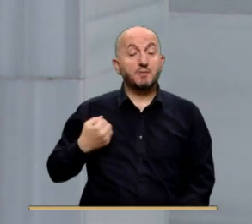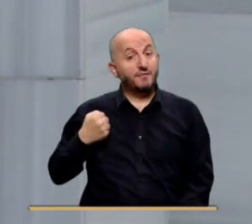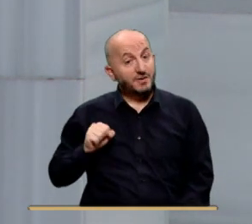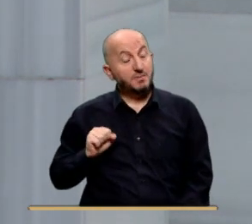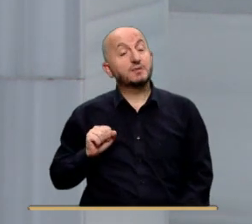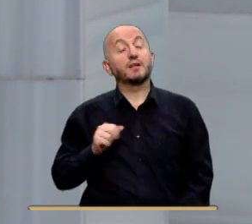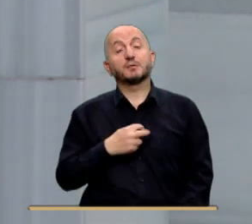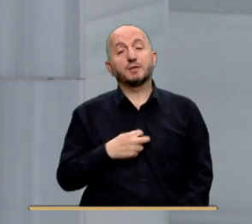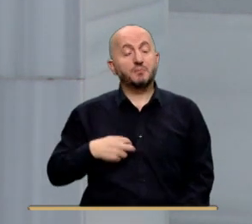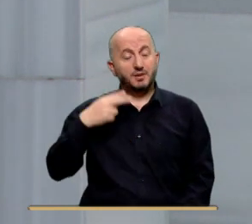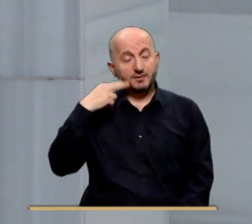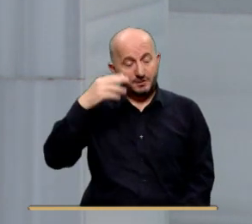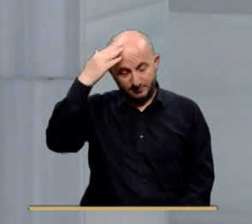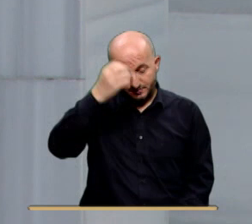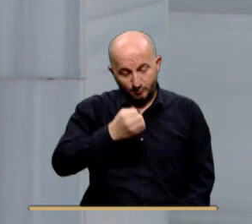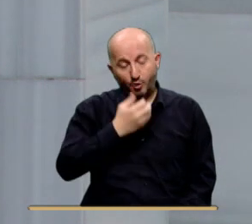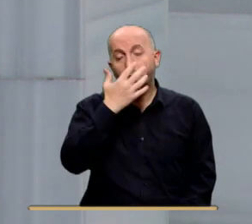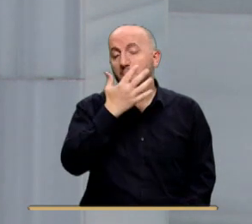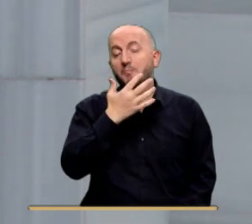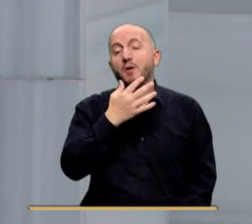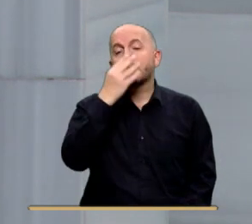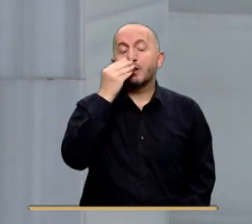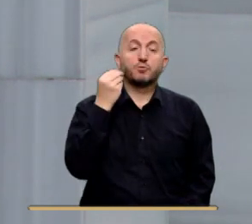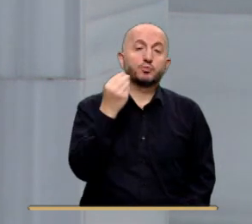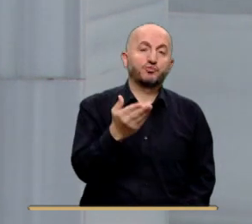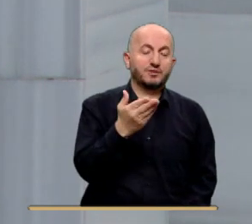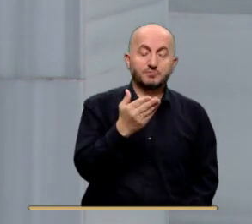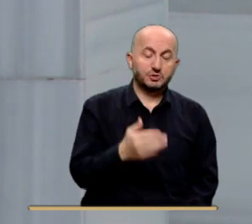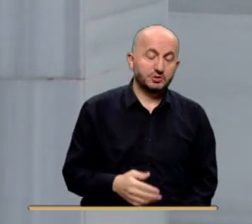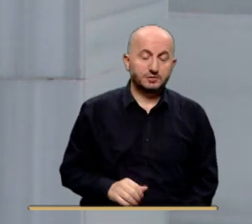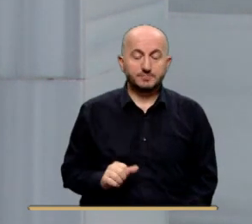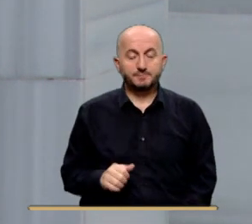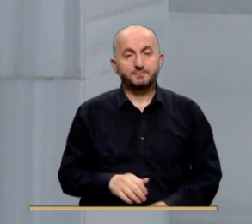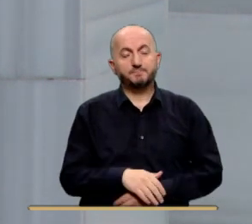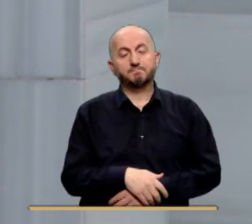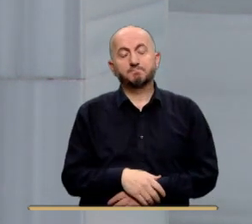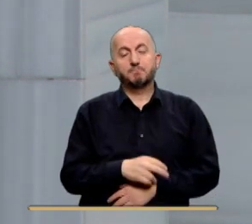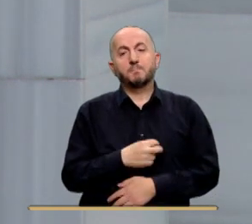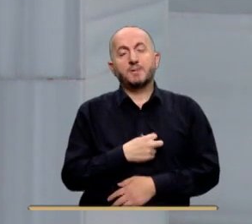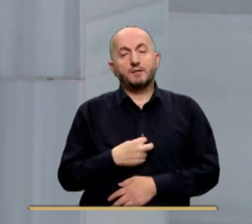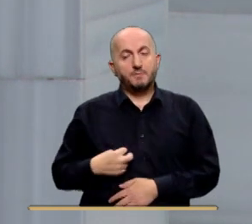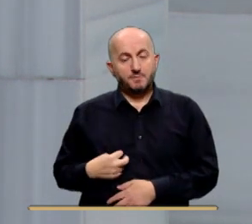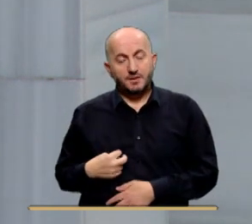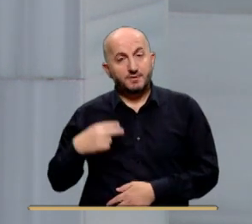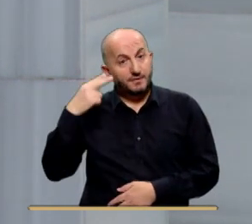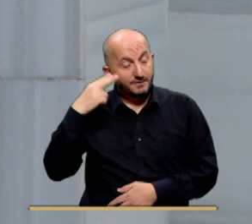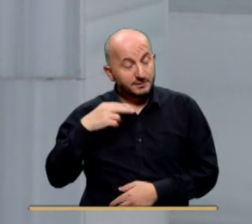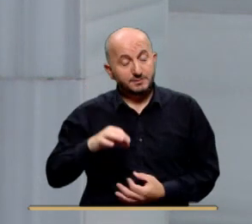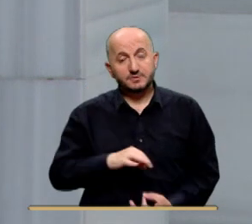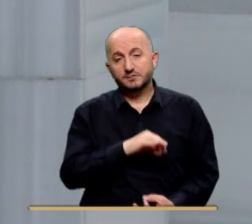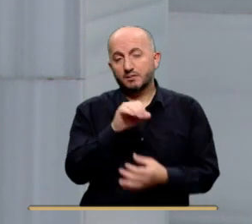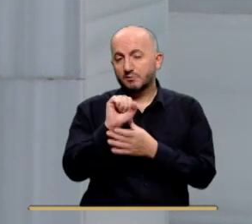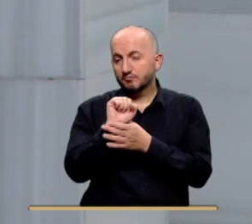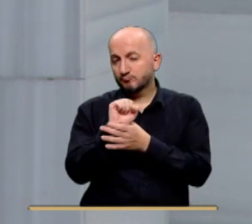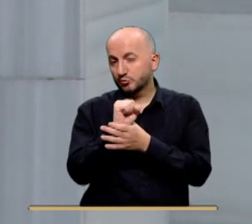halde Peygamberimiz Hazreti Muhammed'e lütfetmiştir. Değerli kardeşlerim, Efendimiz insanlardaki